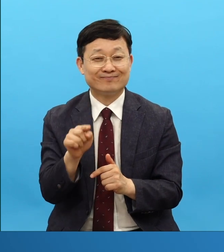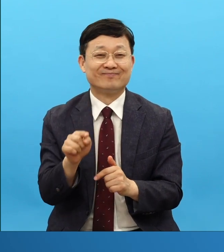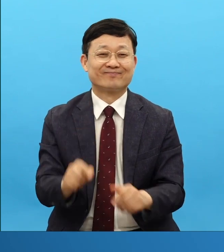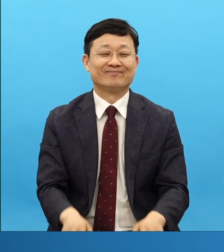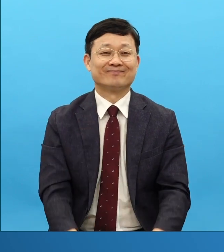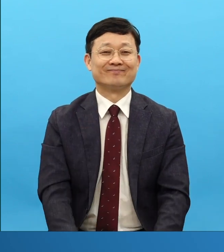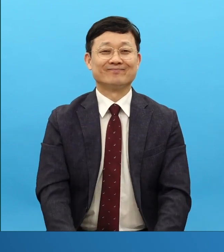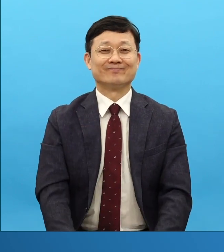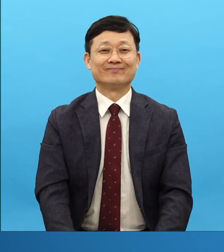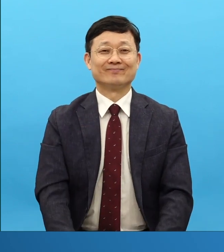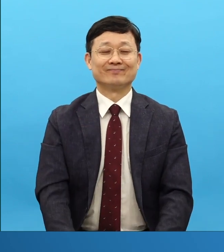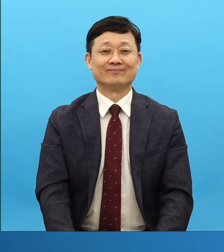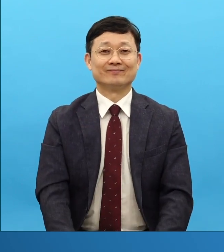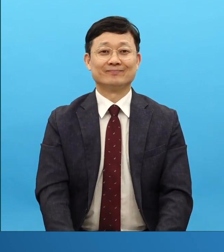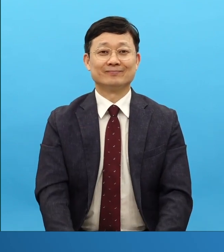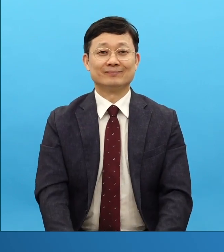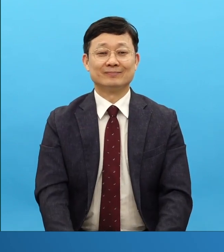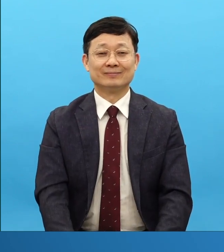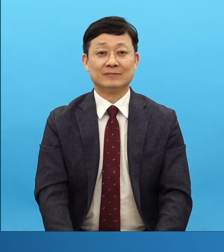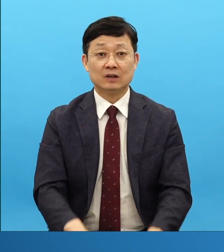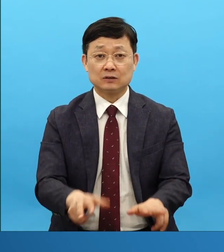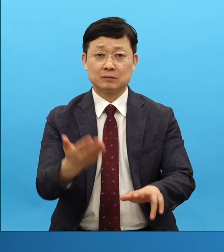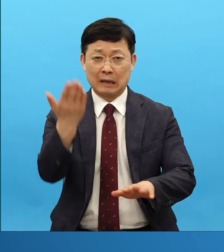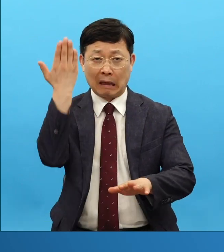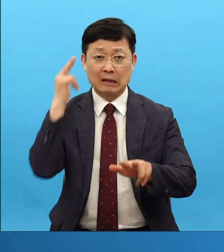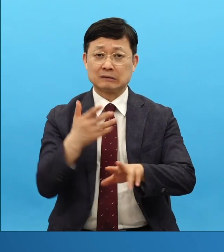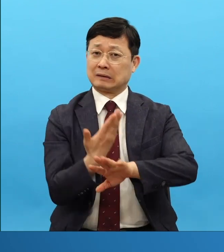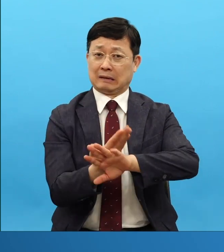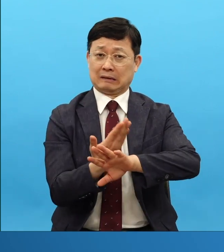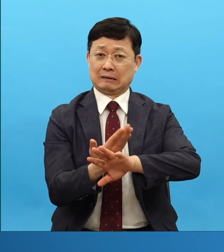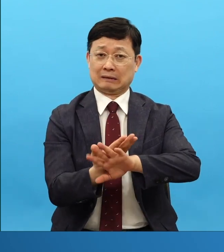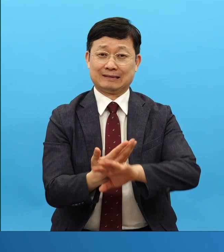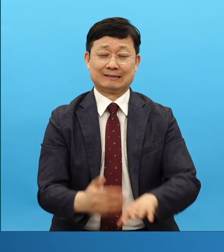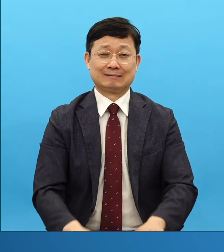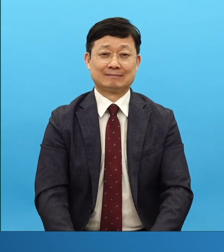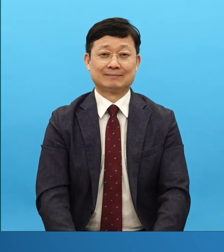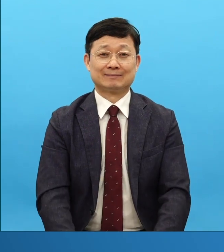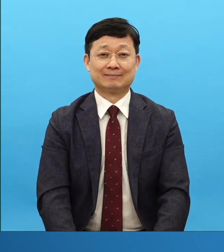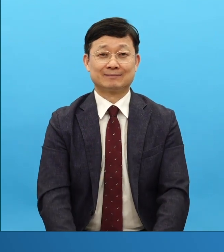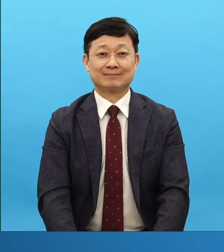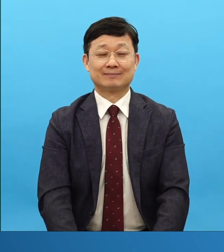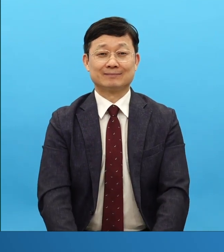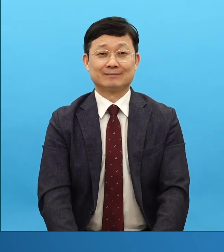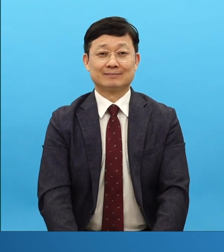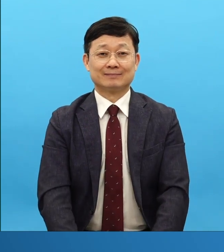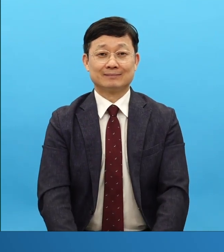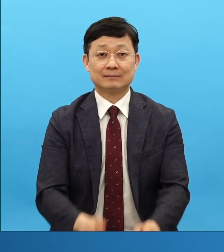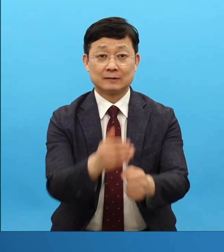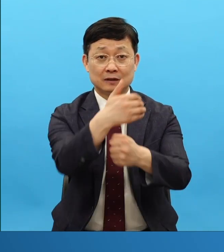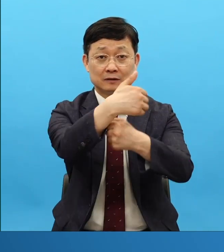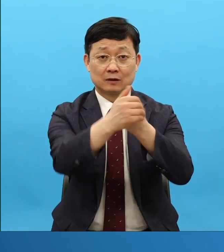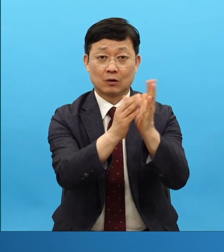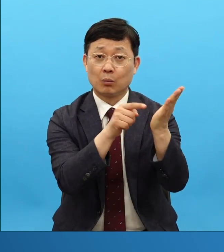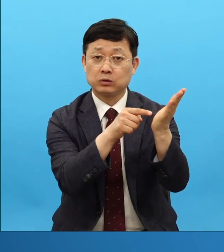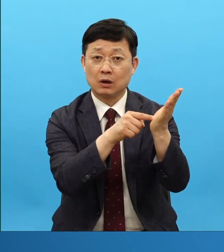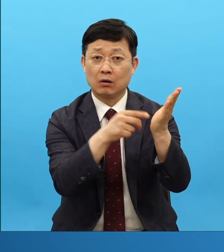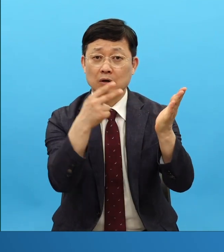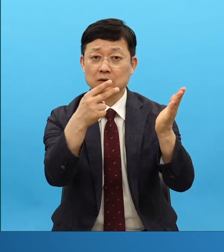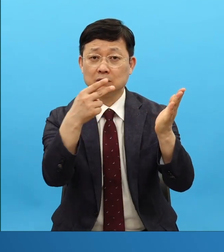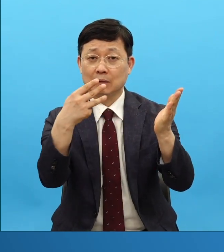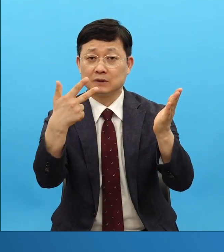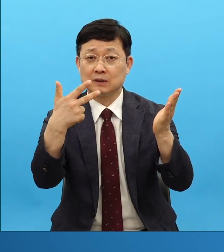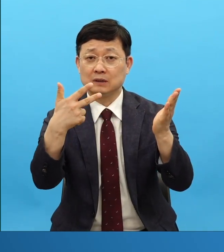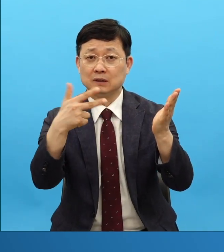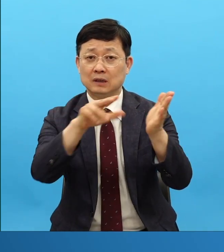그 대원군 시대가 아닙니다. We are not at the age of the past. 그리고 성경에는 237 시대를